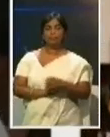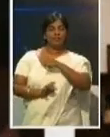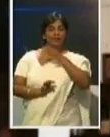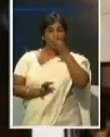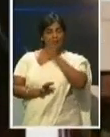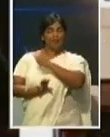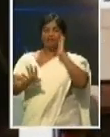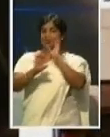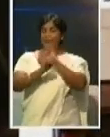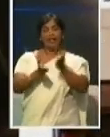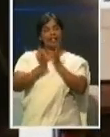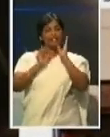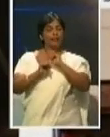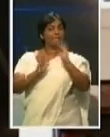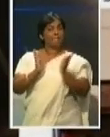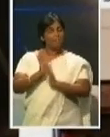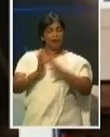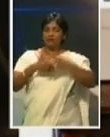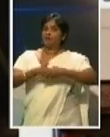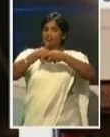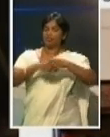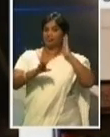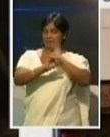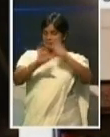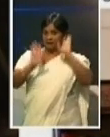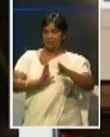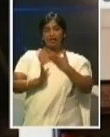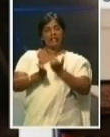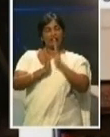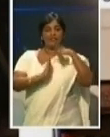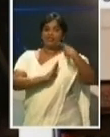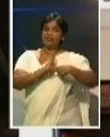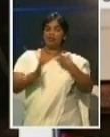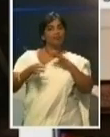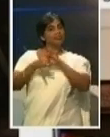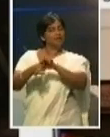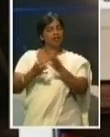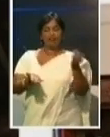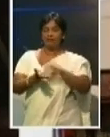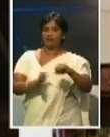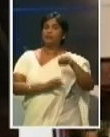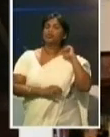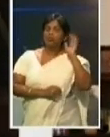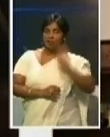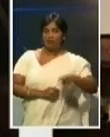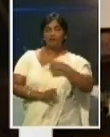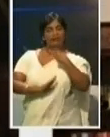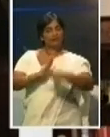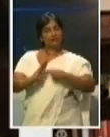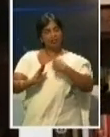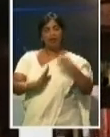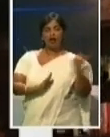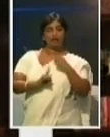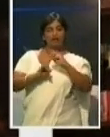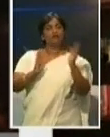ට්විටර් පණිවුඩයක් මගින් ඉන්දිය අග්‍රාමාත්‍යතුමාගේ සුබපැතුම් එක් කෙරුණා. ඉන්දු ශ්‍රී ලංකා සබඳතා තවදුරටත් ශක්තිමත් කිරීමට ශ්‍රී ලංකාවේ